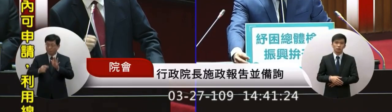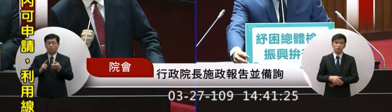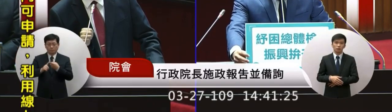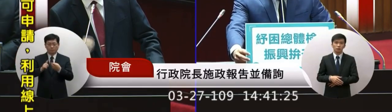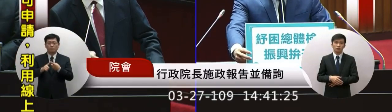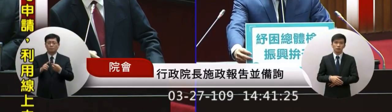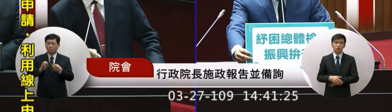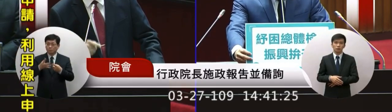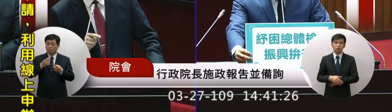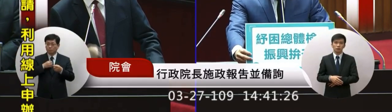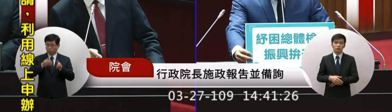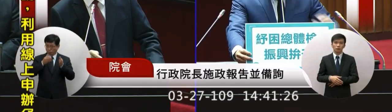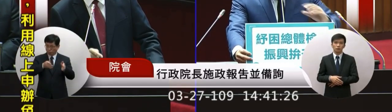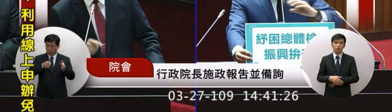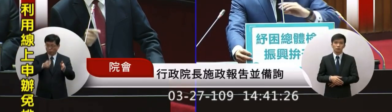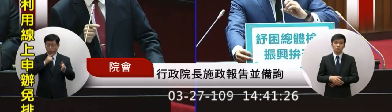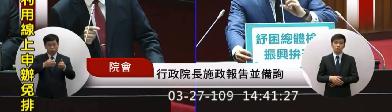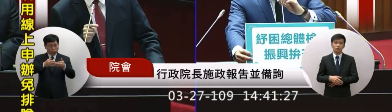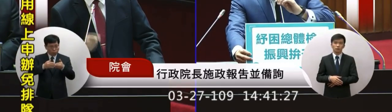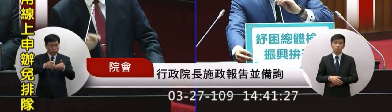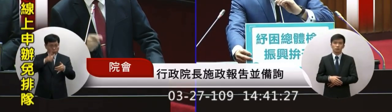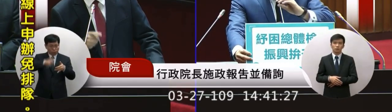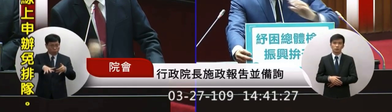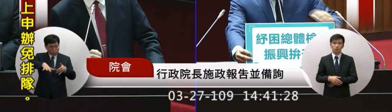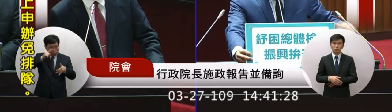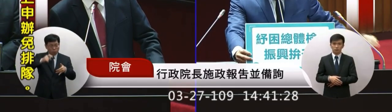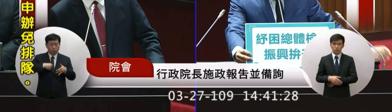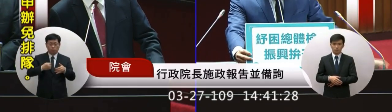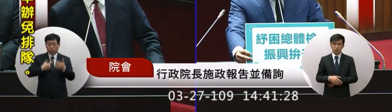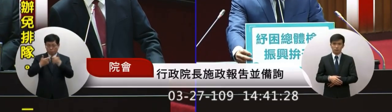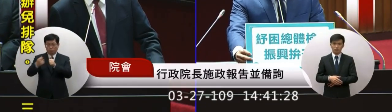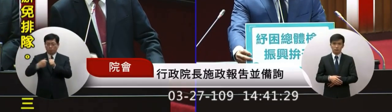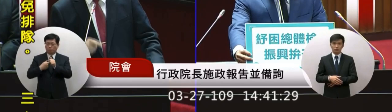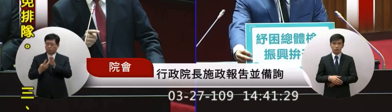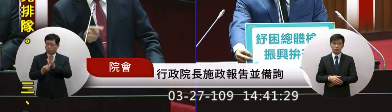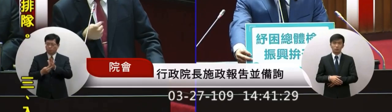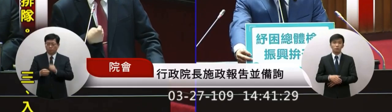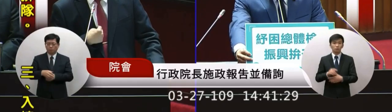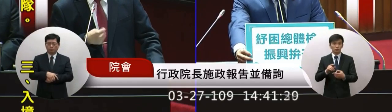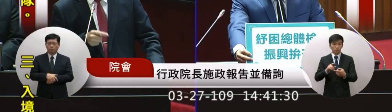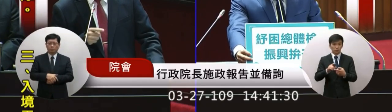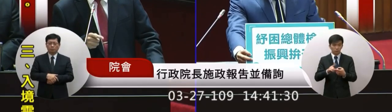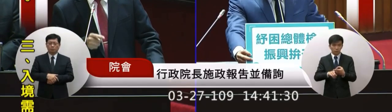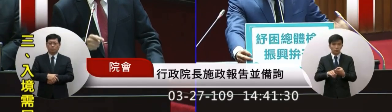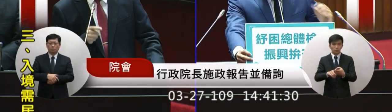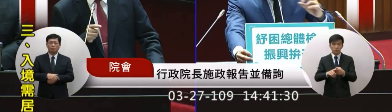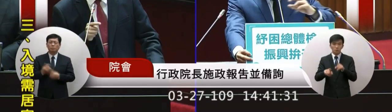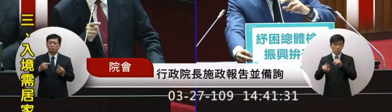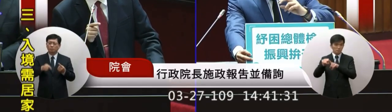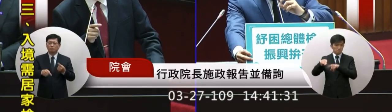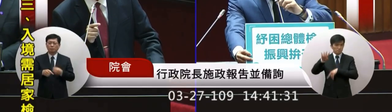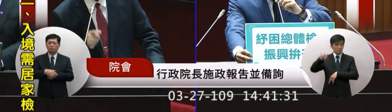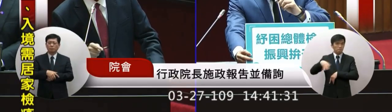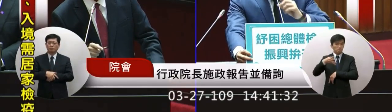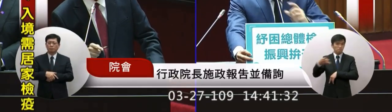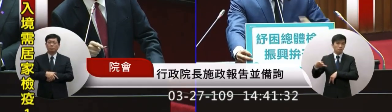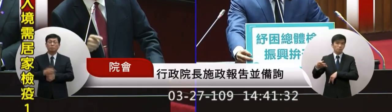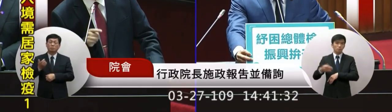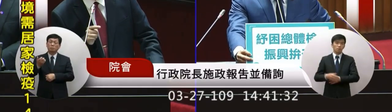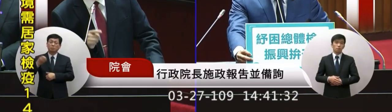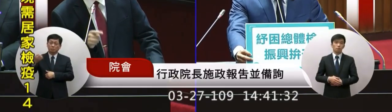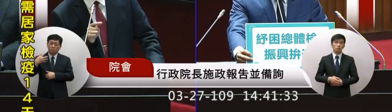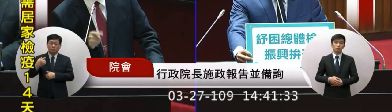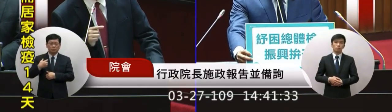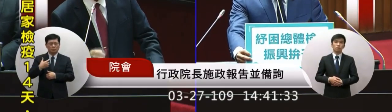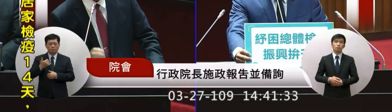理，就是爱对这个需要的人的角度来看代志啦。 所以吼、哦，咱从这个表格啦，咱其实吼， 委员你咧讲的讲，就